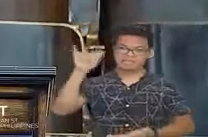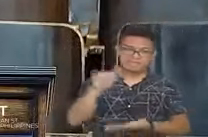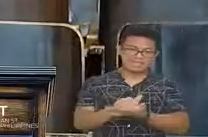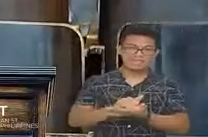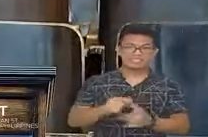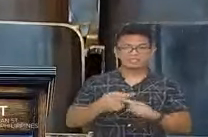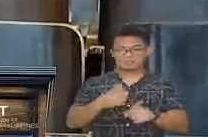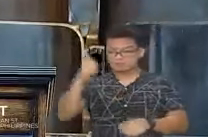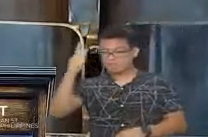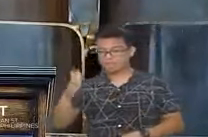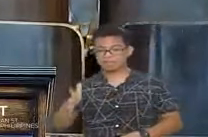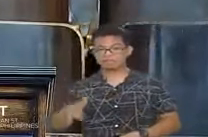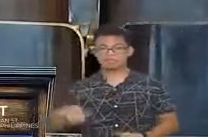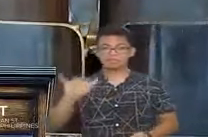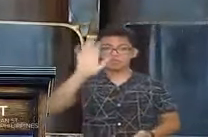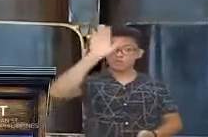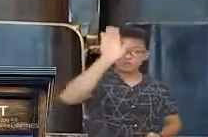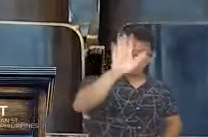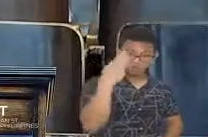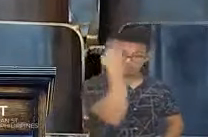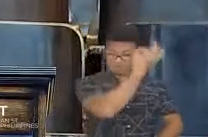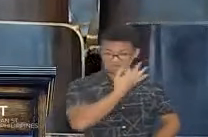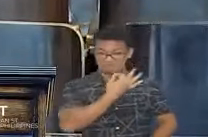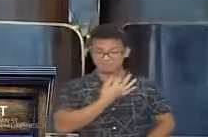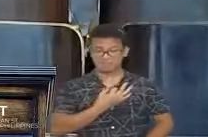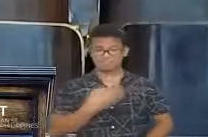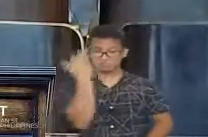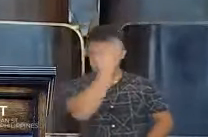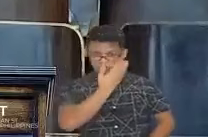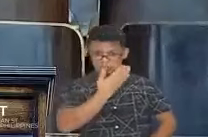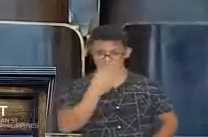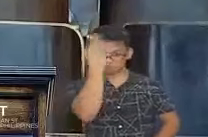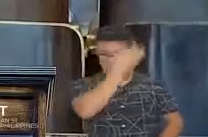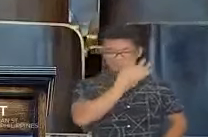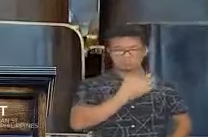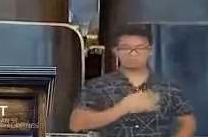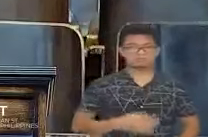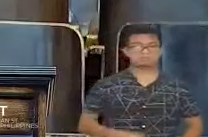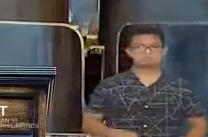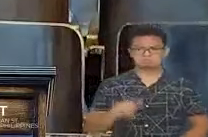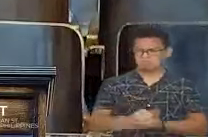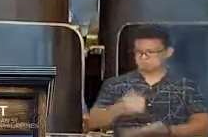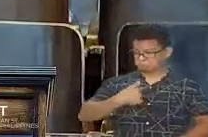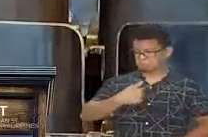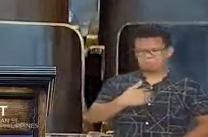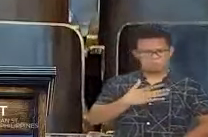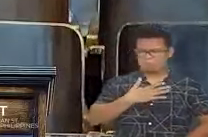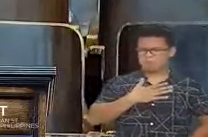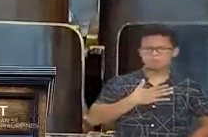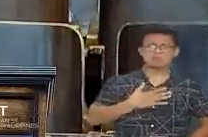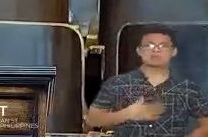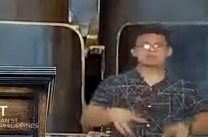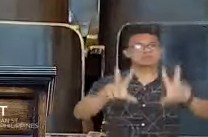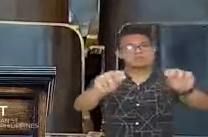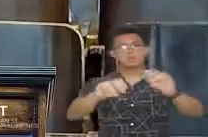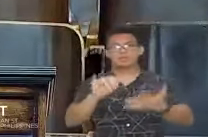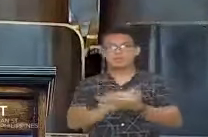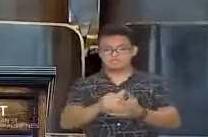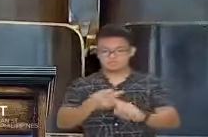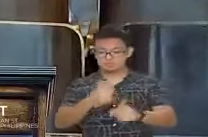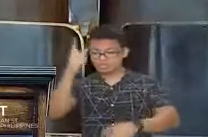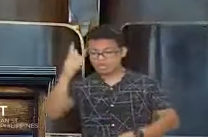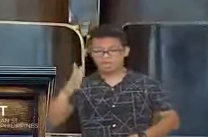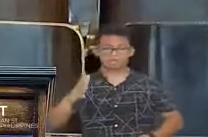Kanang imong kagwapa, imo na, ako ni. Kanang